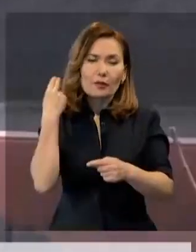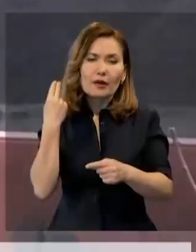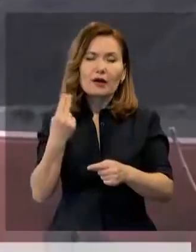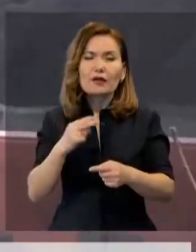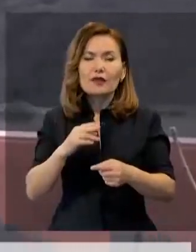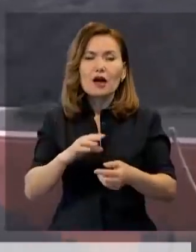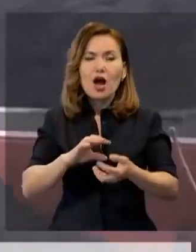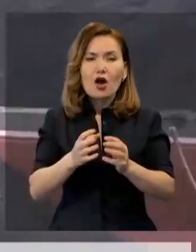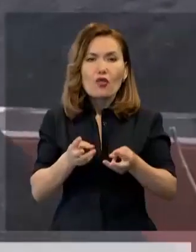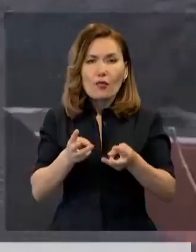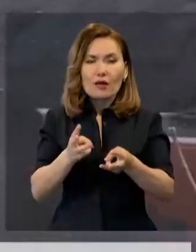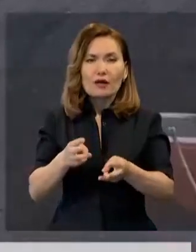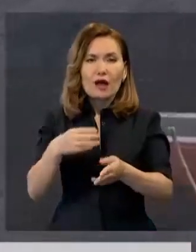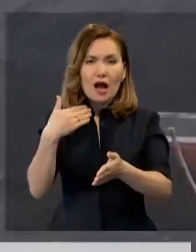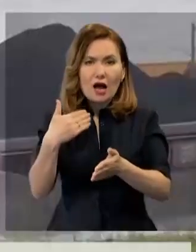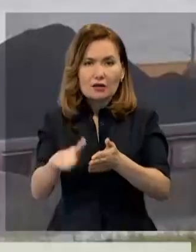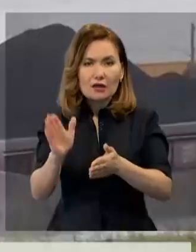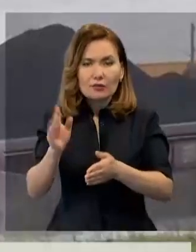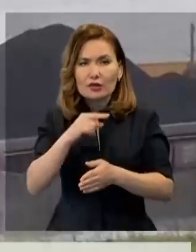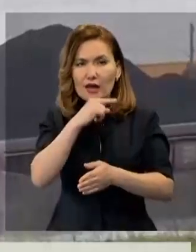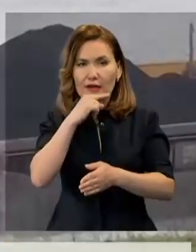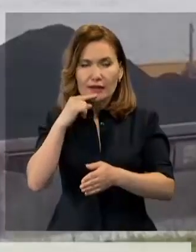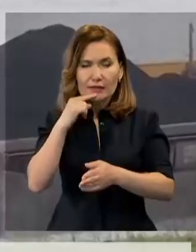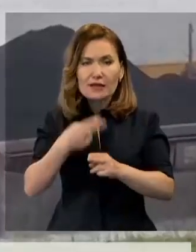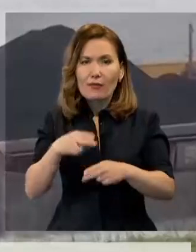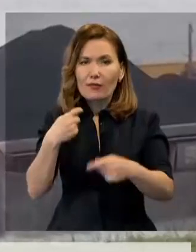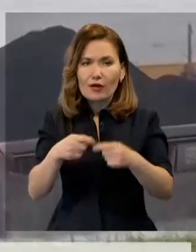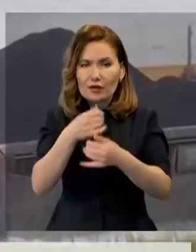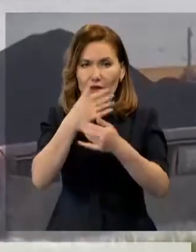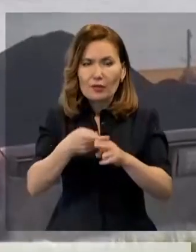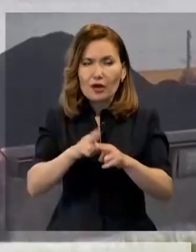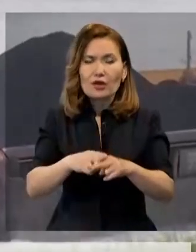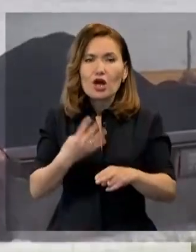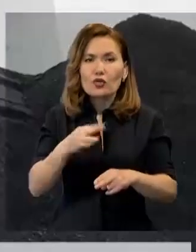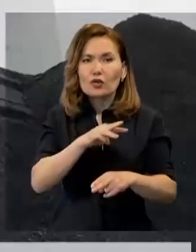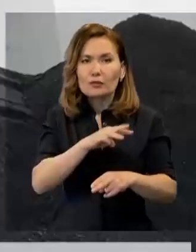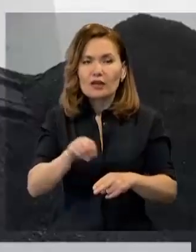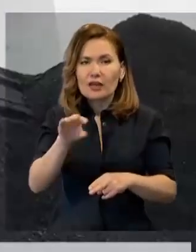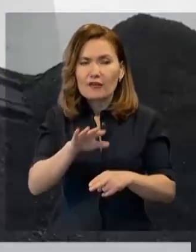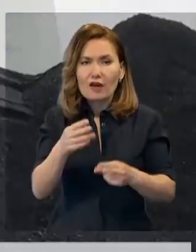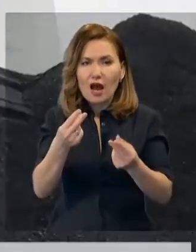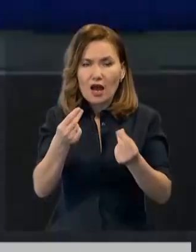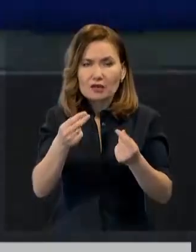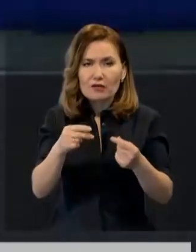ниетті. Жалпы көмір эмбаргосы салдарынан Ресей жылына 4 миллиард евродан қағылуы мүмкін.